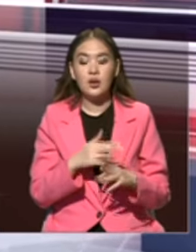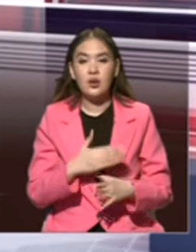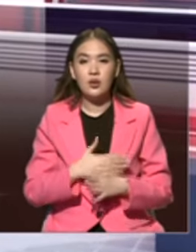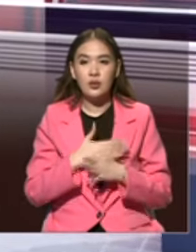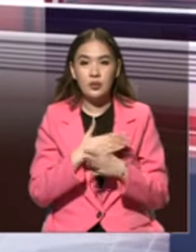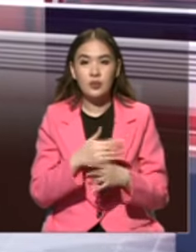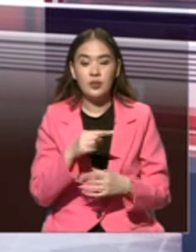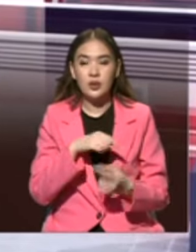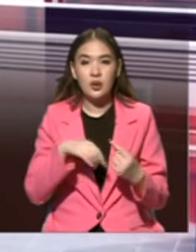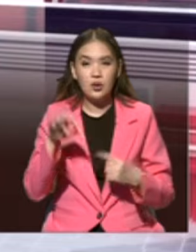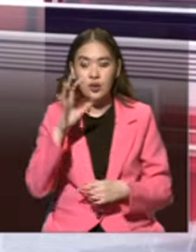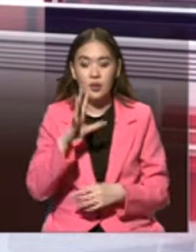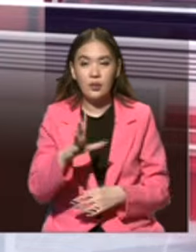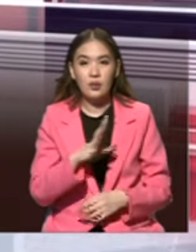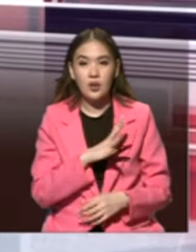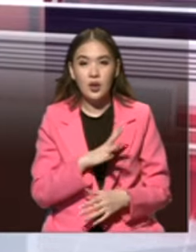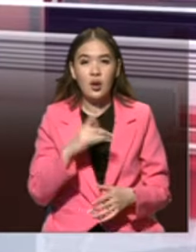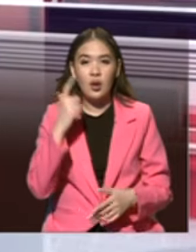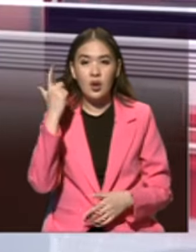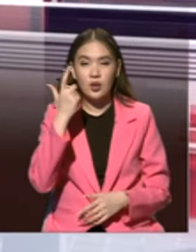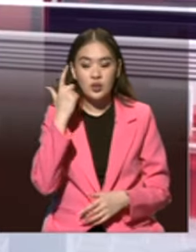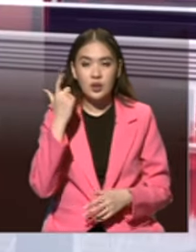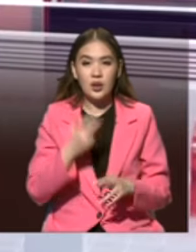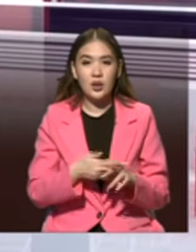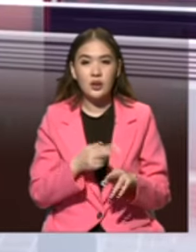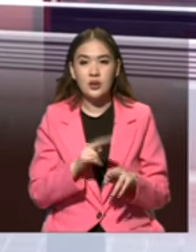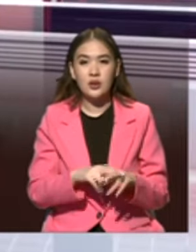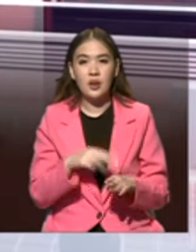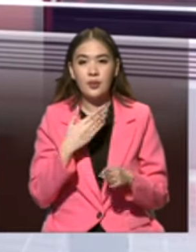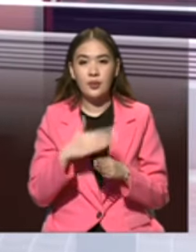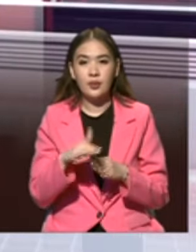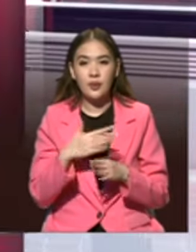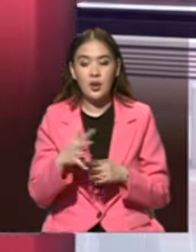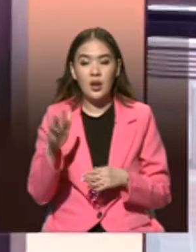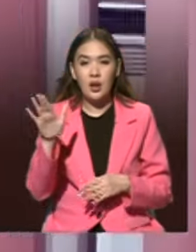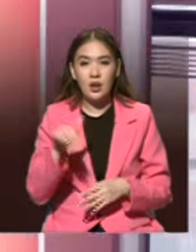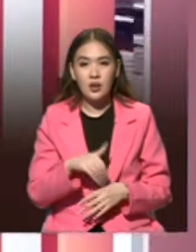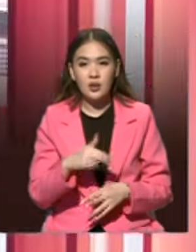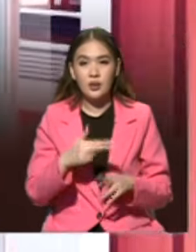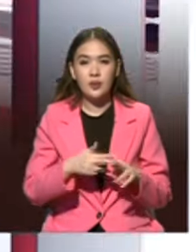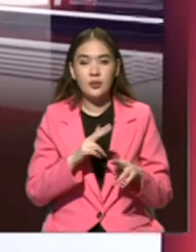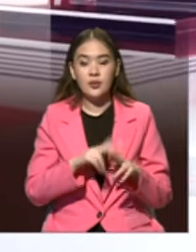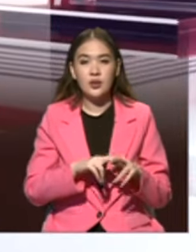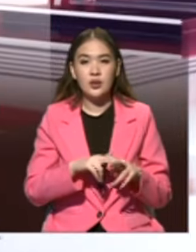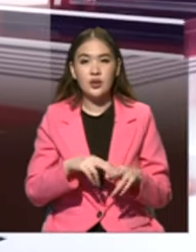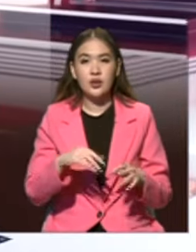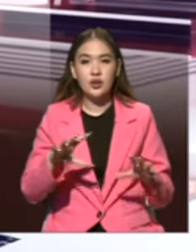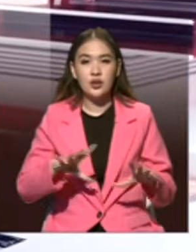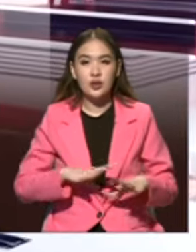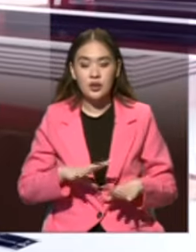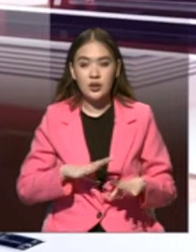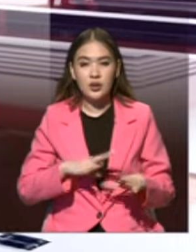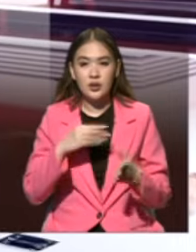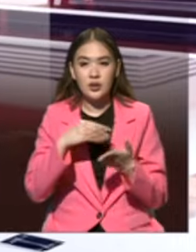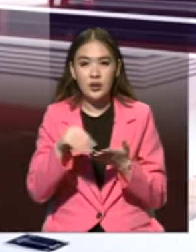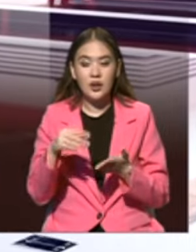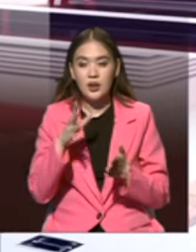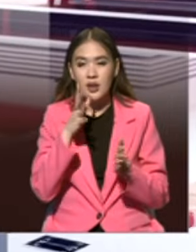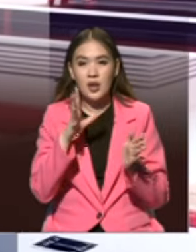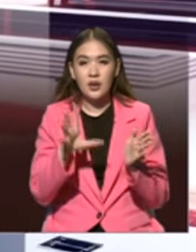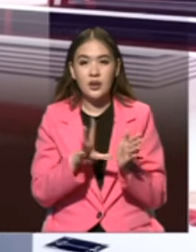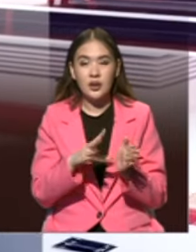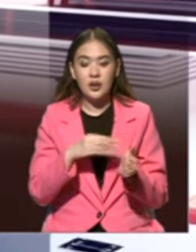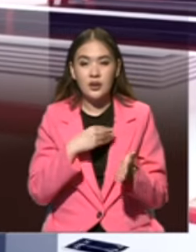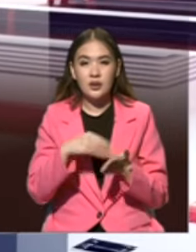бойынша қазір 5 шаруа қожалығы мемлекеттен несие алып, жылқы сатып алды, техникалар сатып алды, тағы да